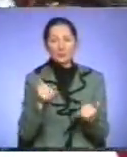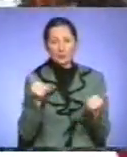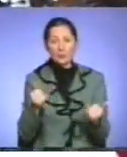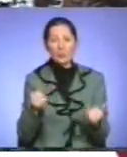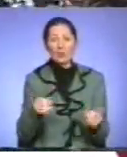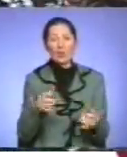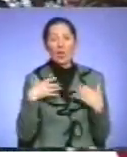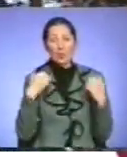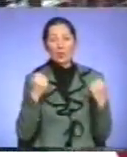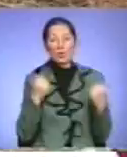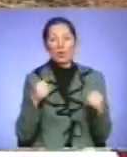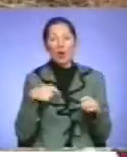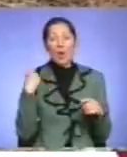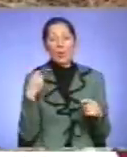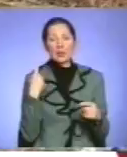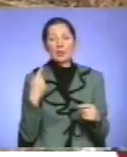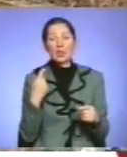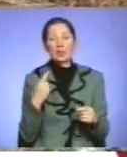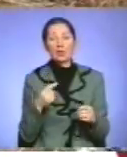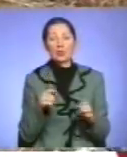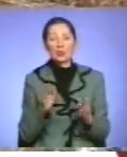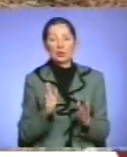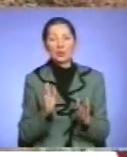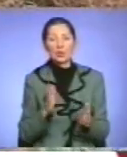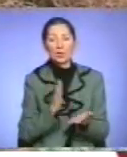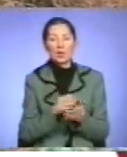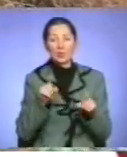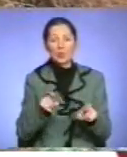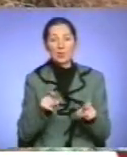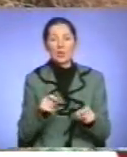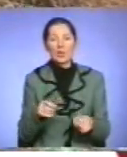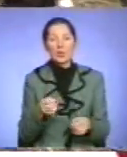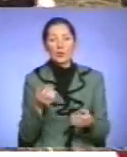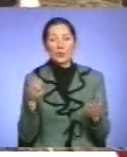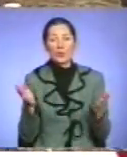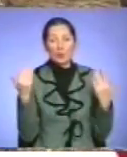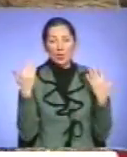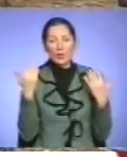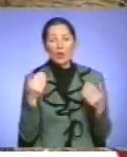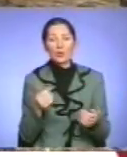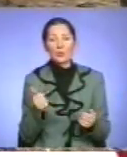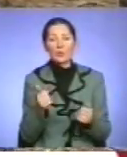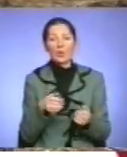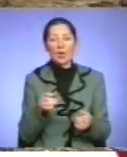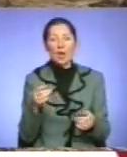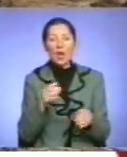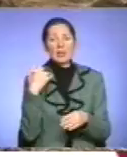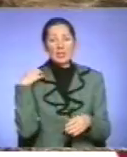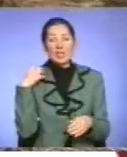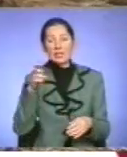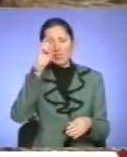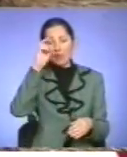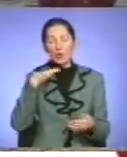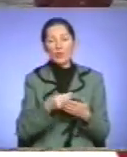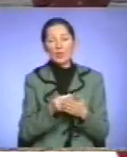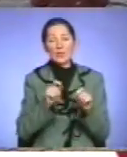пляшки різних горілчаних та пивних виробів. Поряд плавають і інші атрибути відпочинку. Начальник Державної фінансової інспекції у